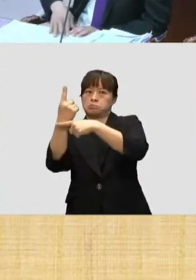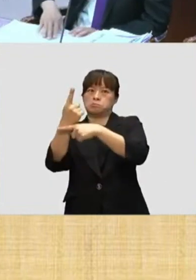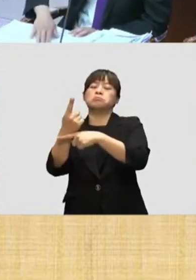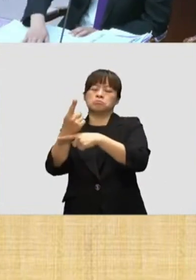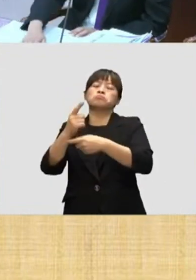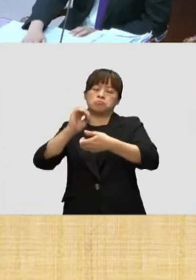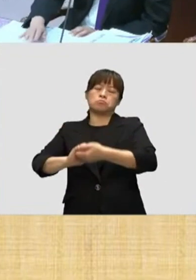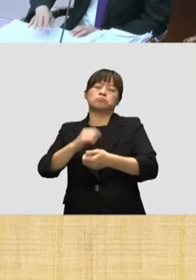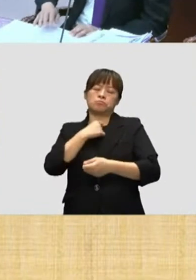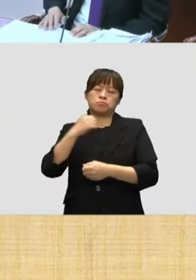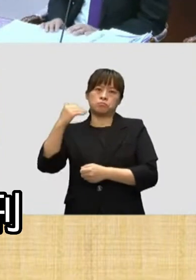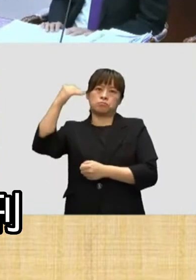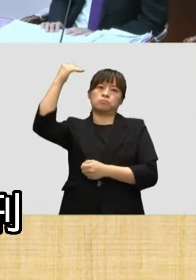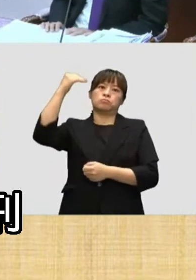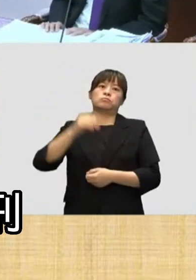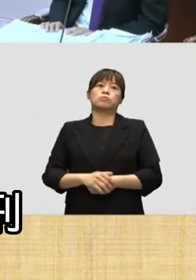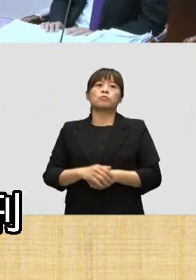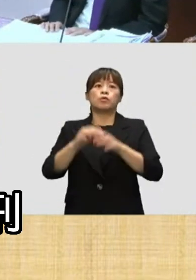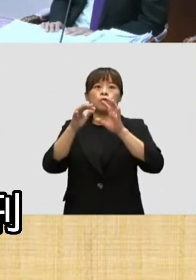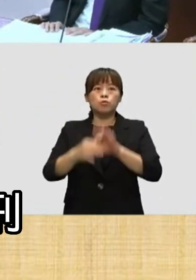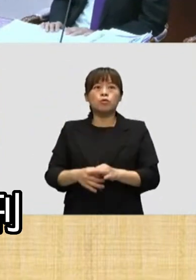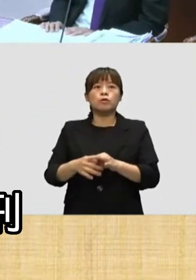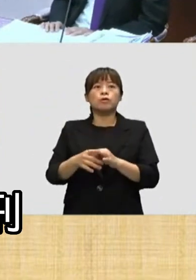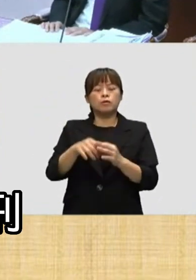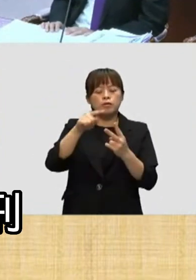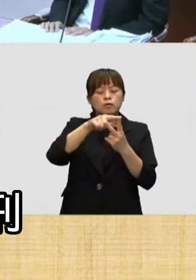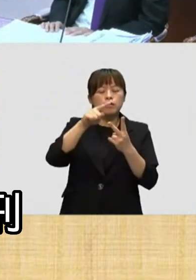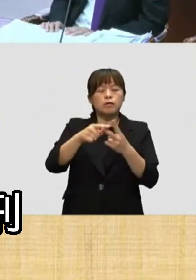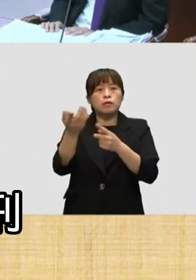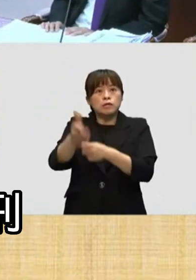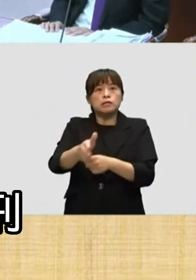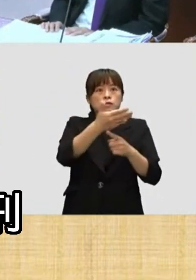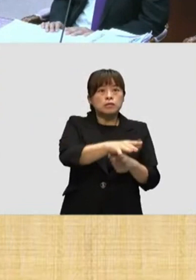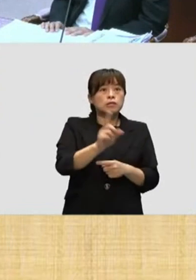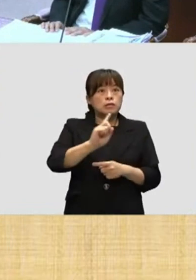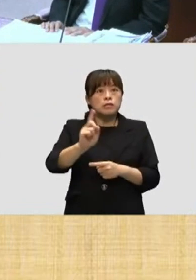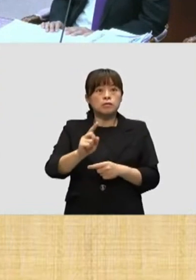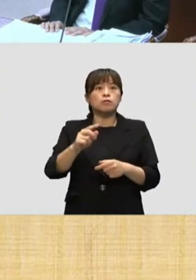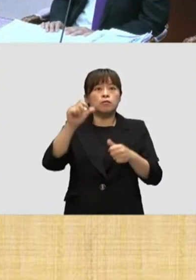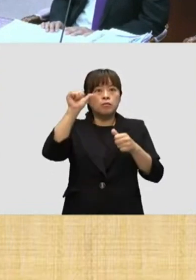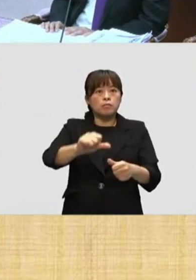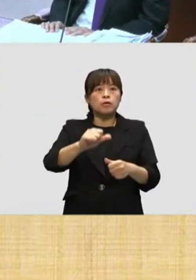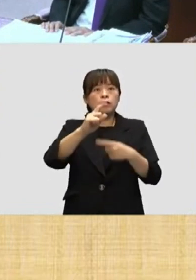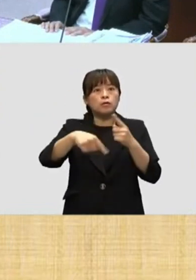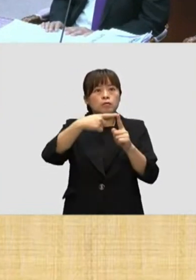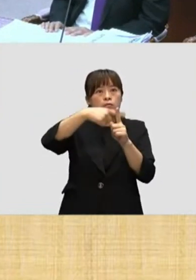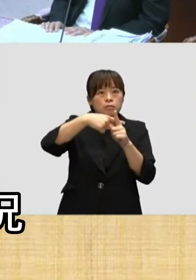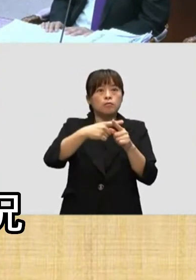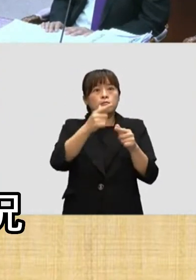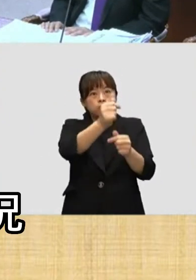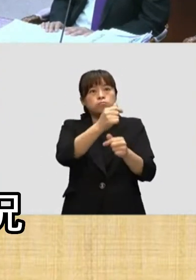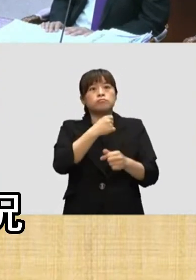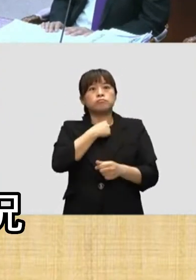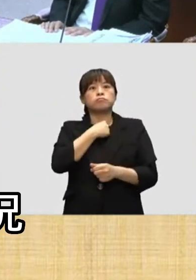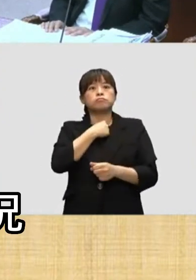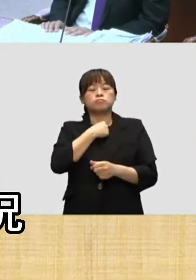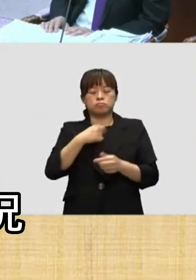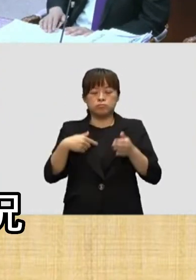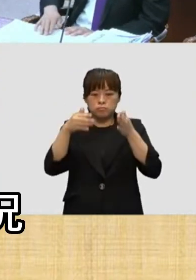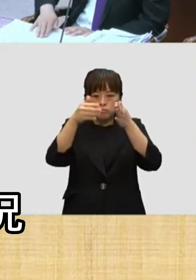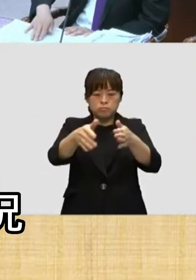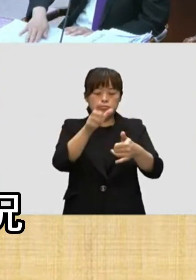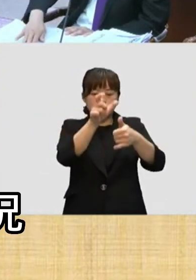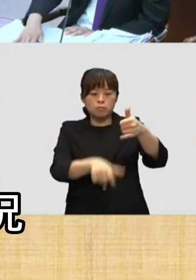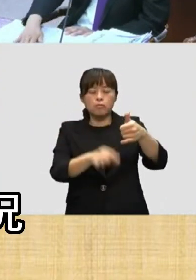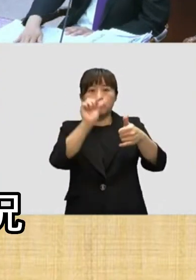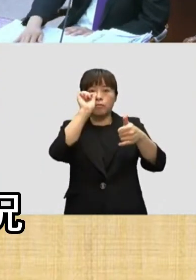决。因此，量处死刑的重点是量刑应有指引或者基准，应该聚焦在个案